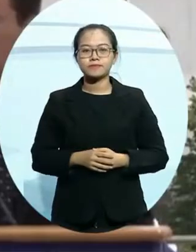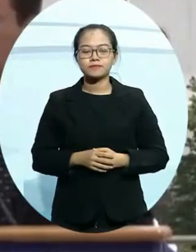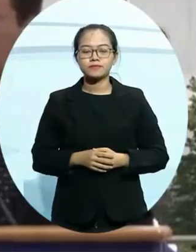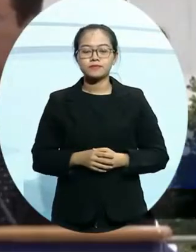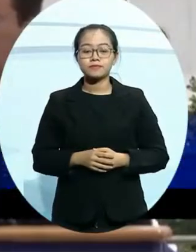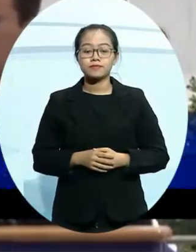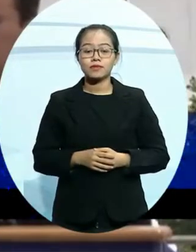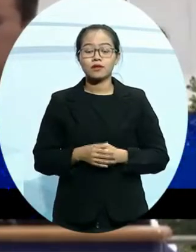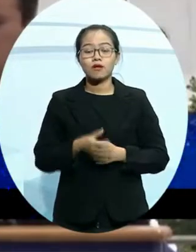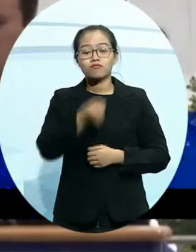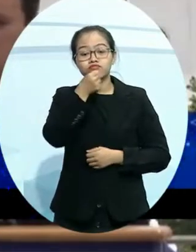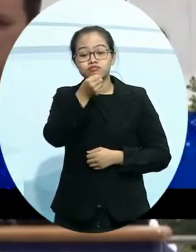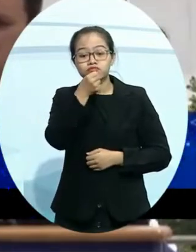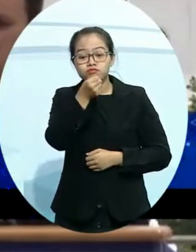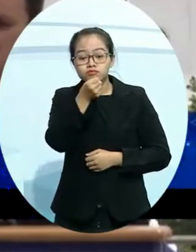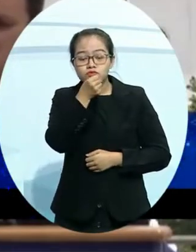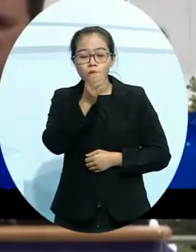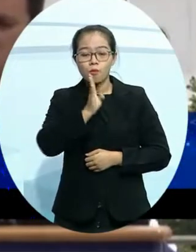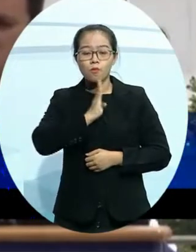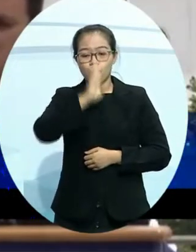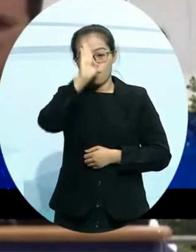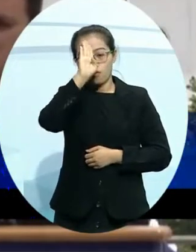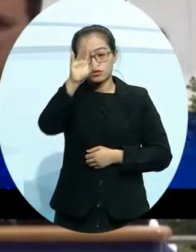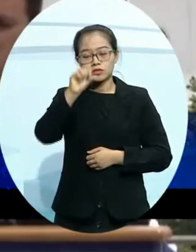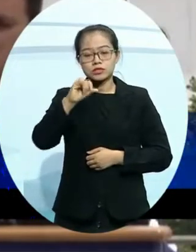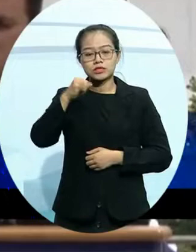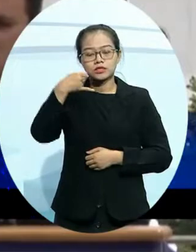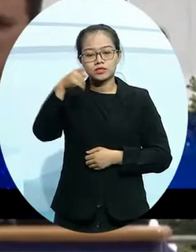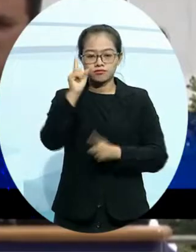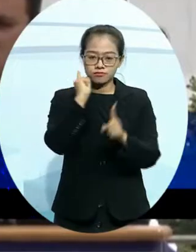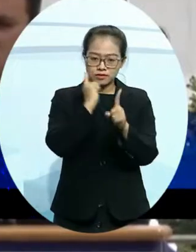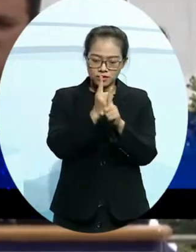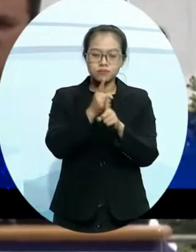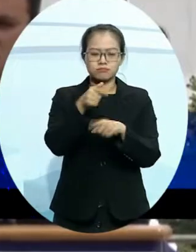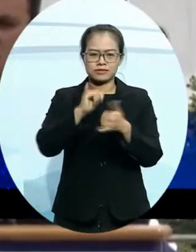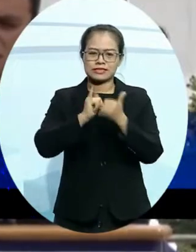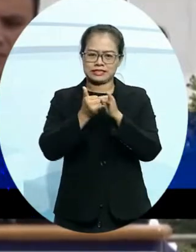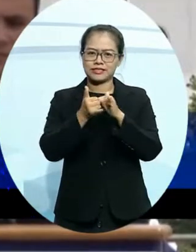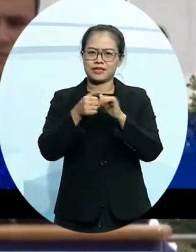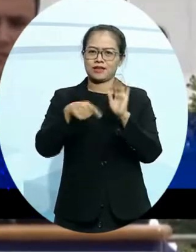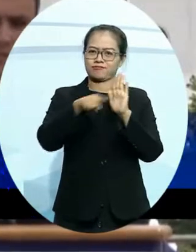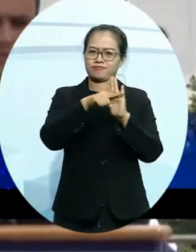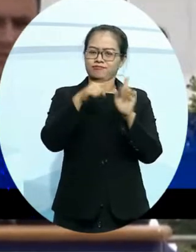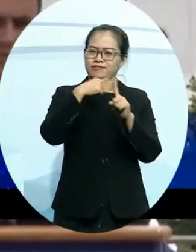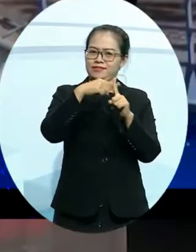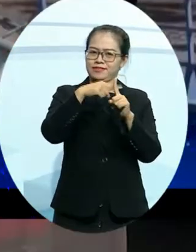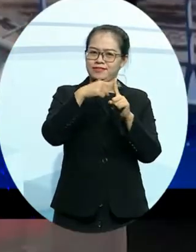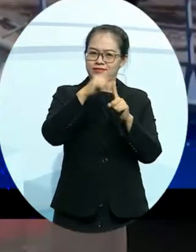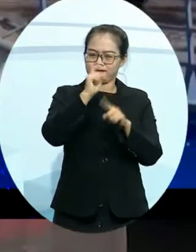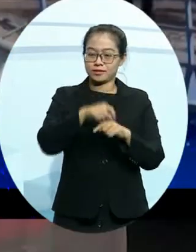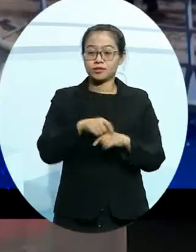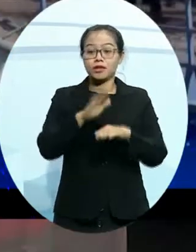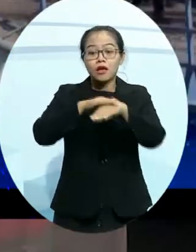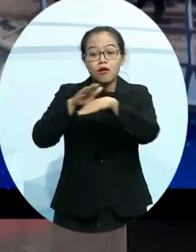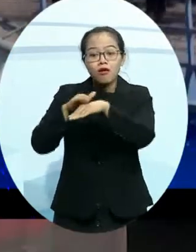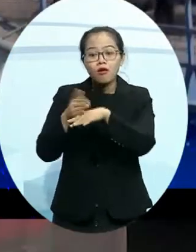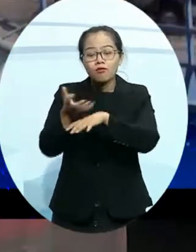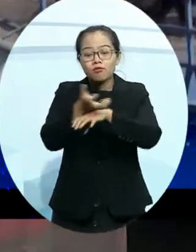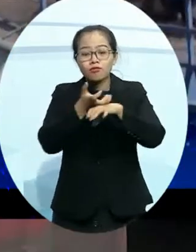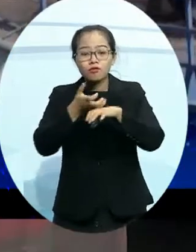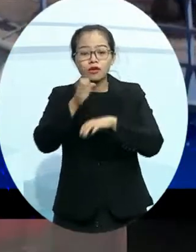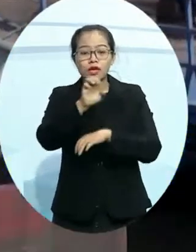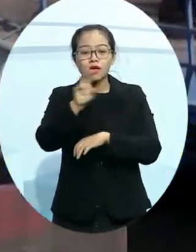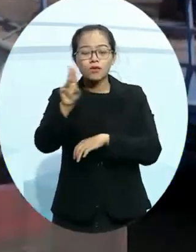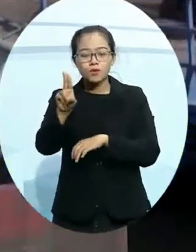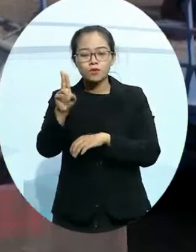Trả lời phỏng vấn, Bộ trưởng Nội vụ Swiss khẳng định đây là diễn biến tích cực, đồng thời kêu gọi thêm nhiều nước thành viên EU tham gia vào kế hoạch trong bối